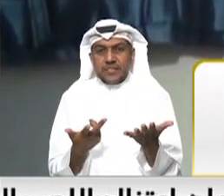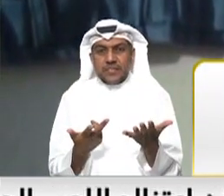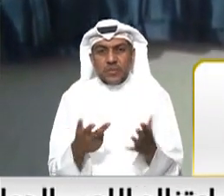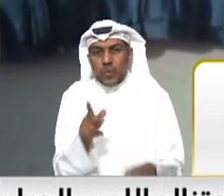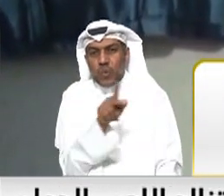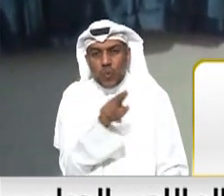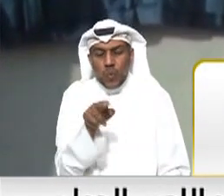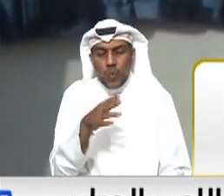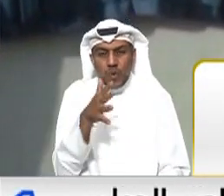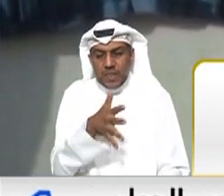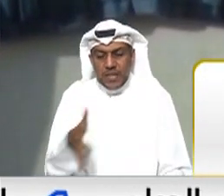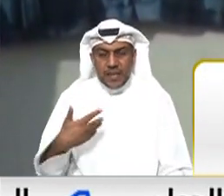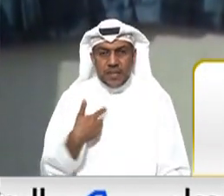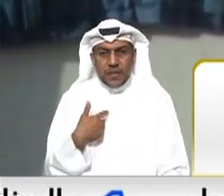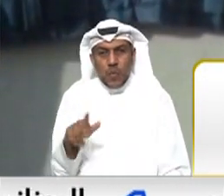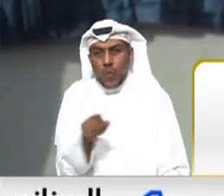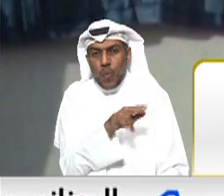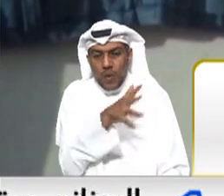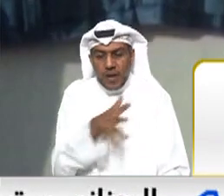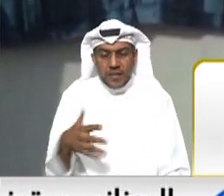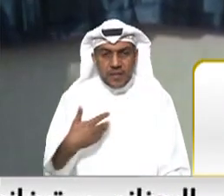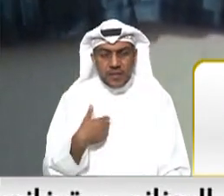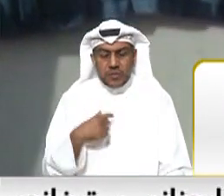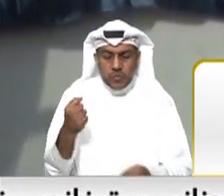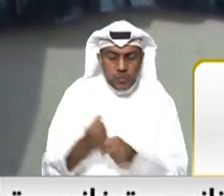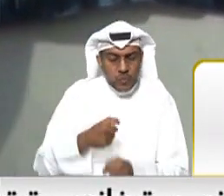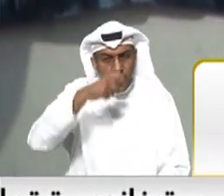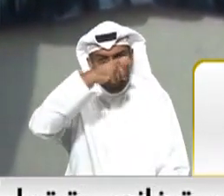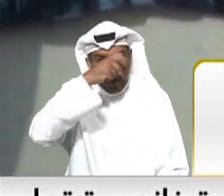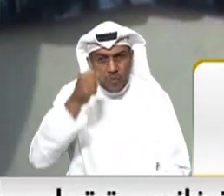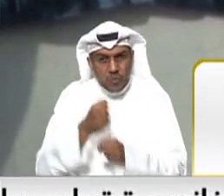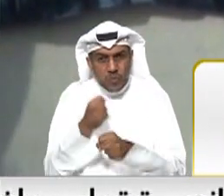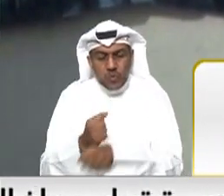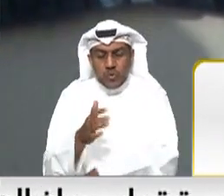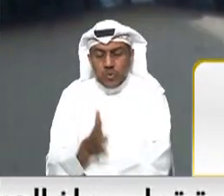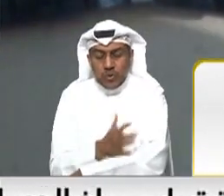اخواتي الصغار. فانا كنت اشتغل عشانهم